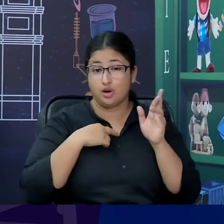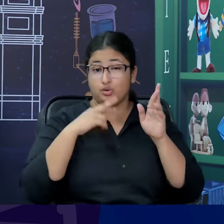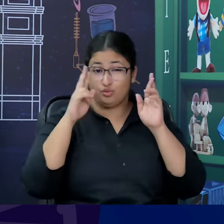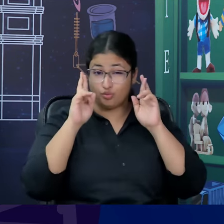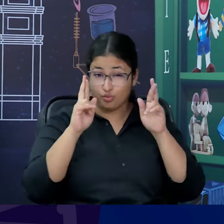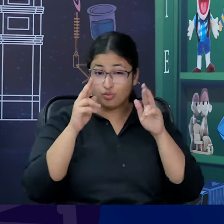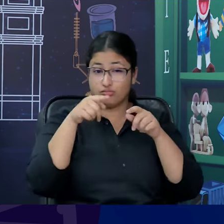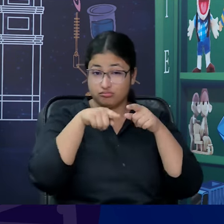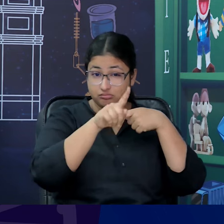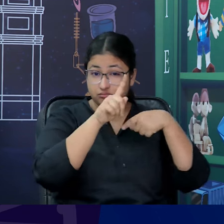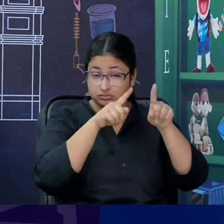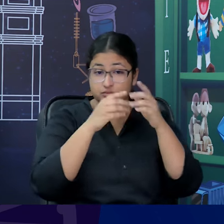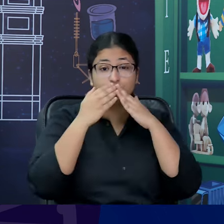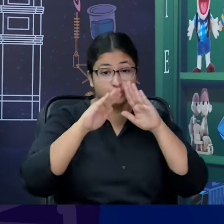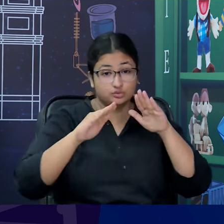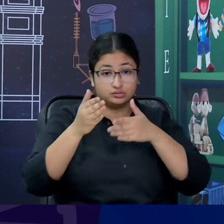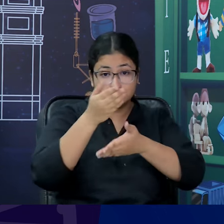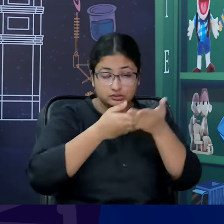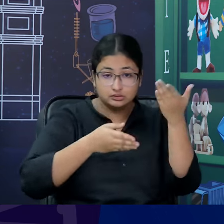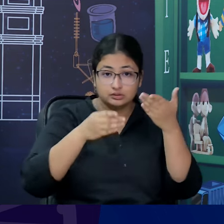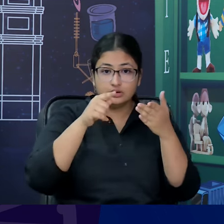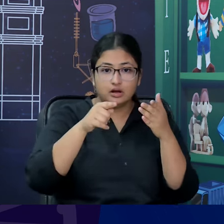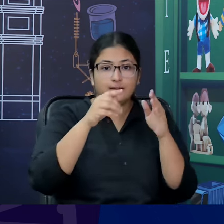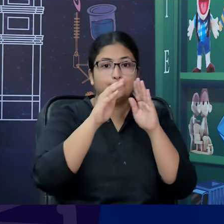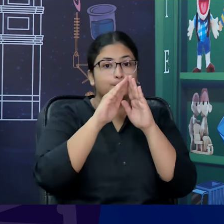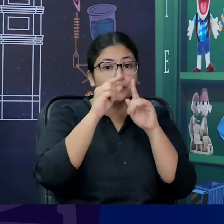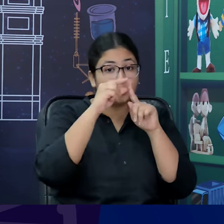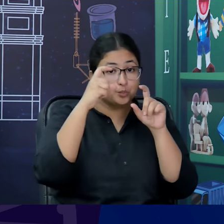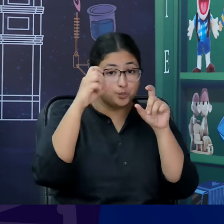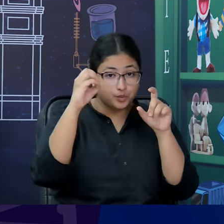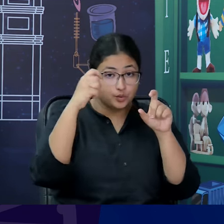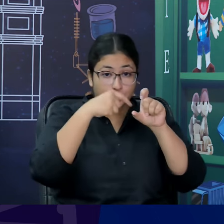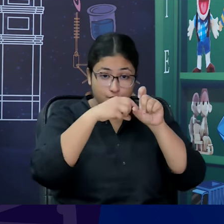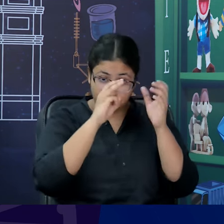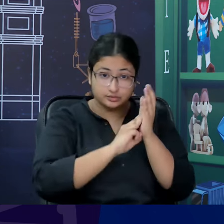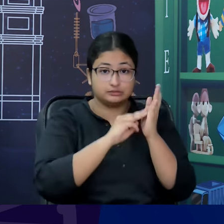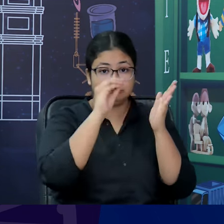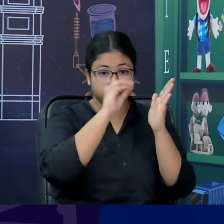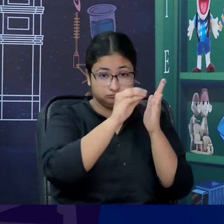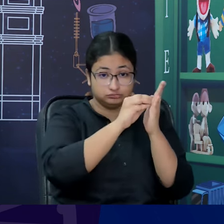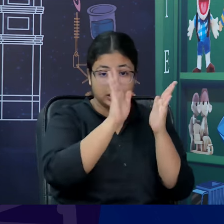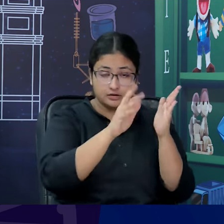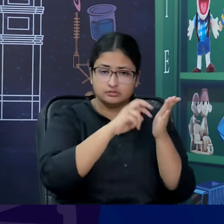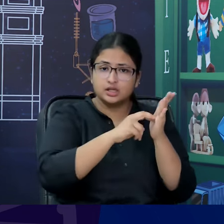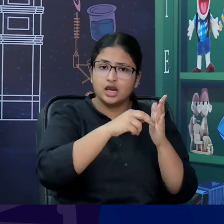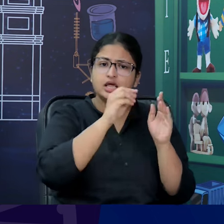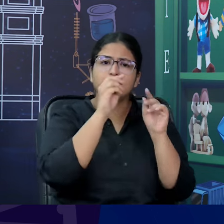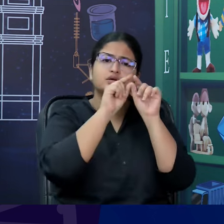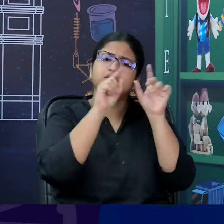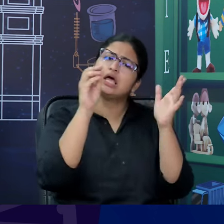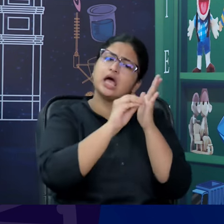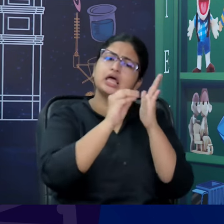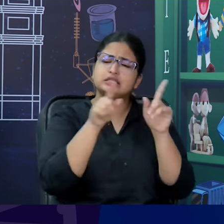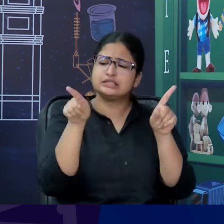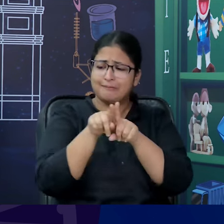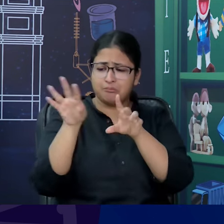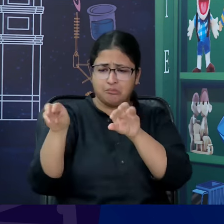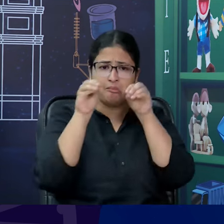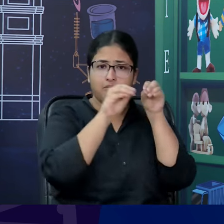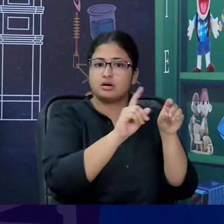अदर वाइज कविता की स प्रसंग व्याख्या करना तो वो ठीक नहीं जान पड़ता इन चीजों की जानकारी के बिना और जीवन से